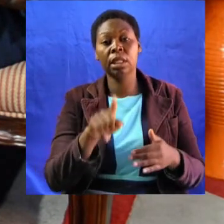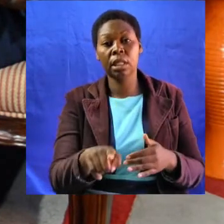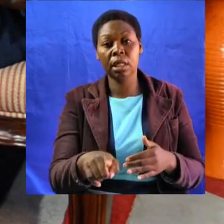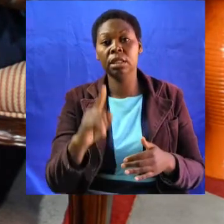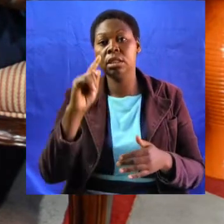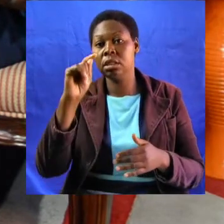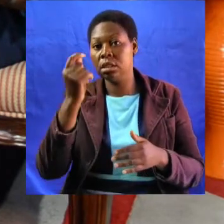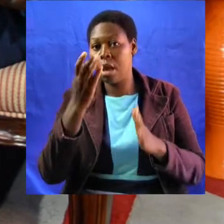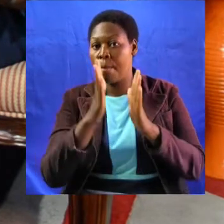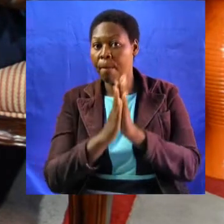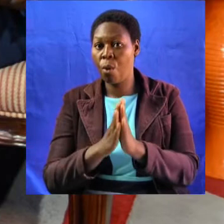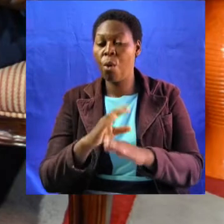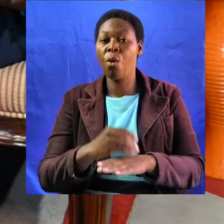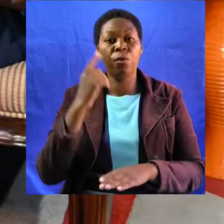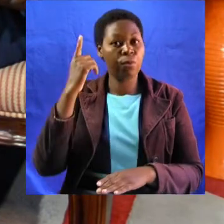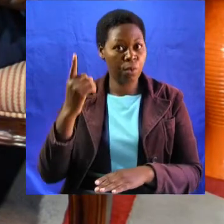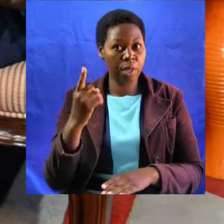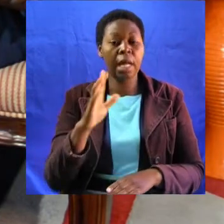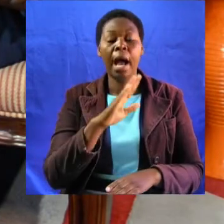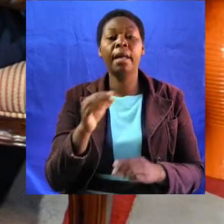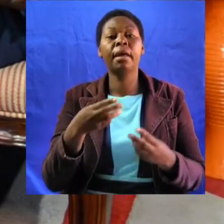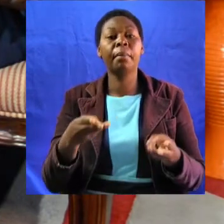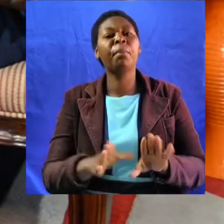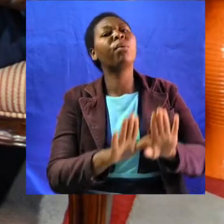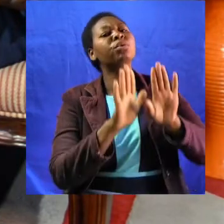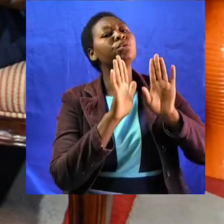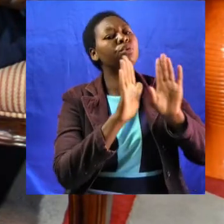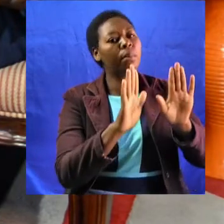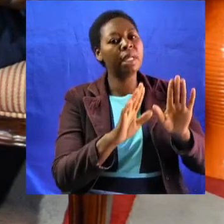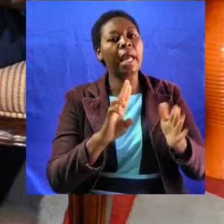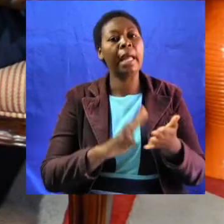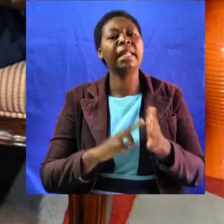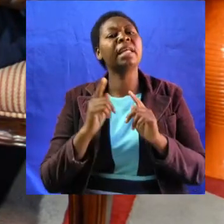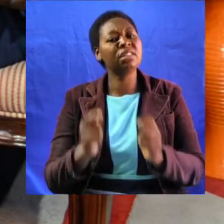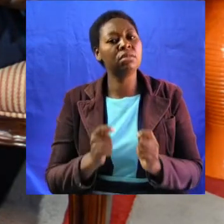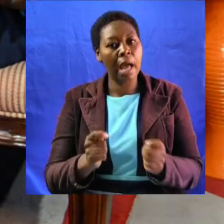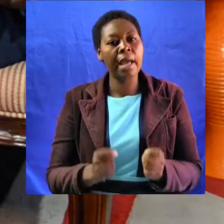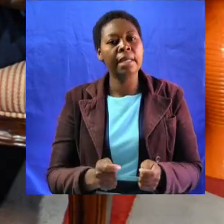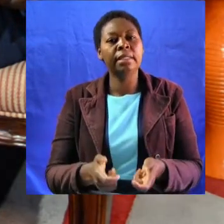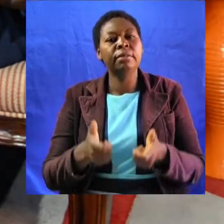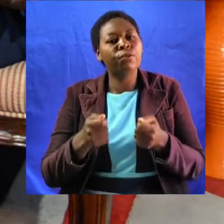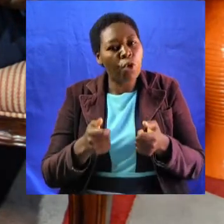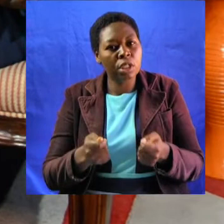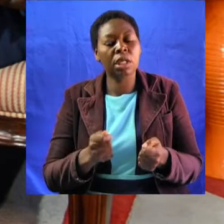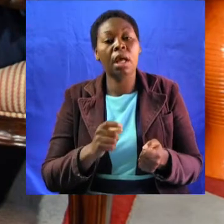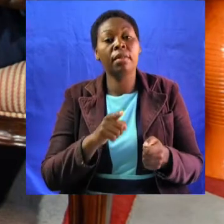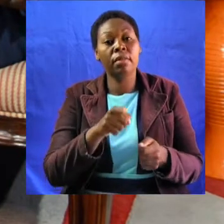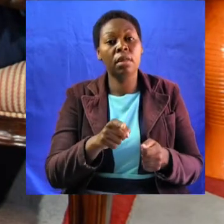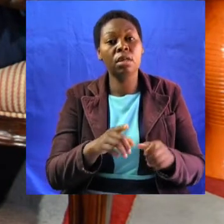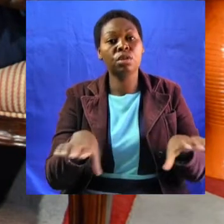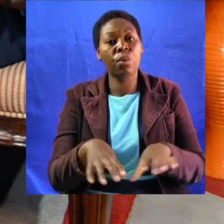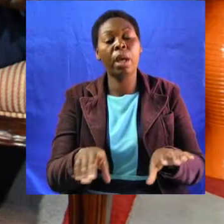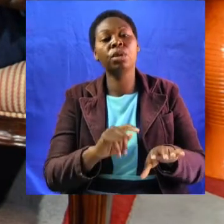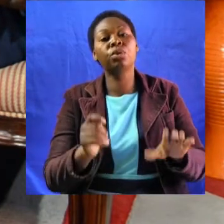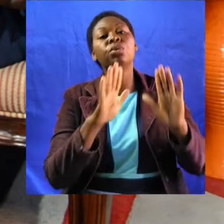Vachibraibana kuti zvisaenderere mberi. Saka kubhuku raDaniel ndozvakaita kuti Daniel atsanye. Anzwa kuti basa harichafambi.